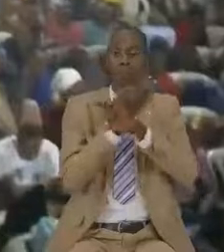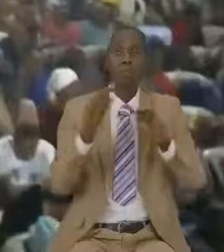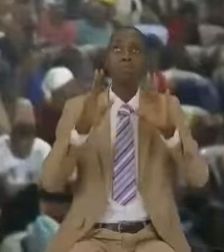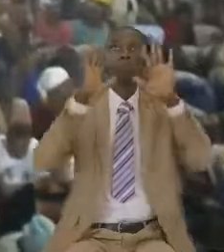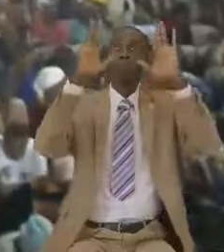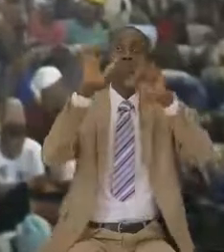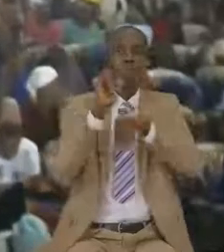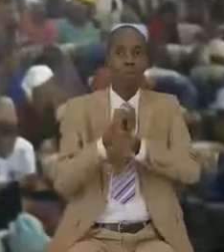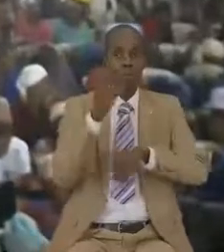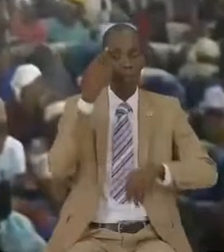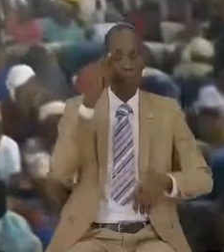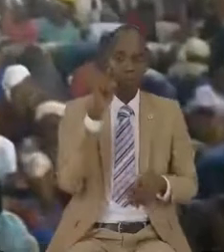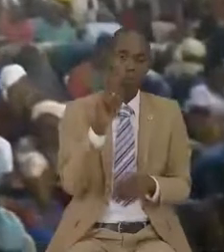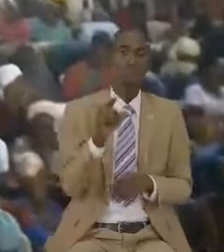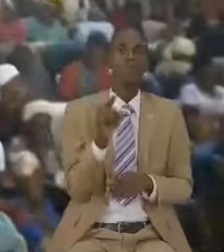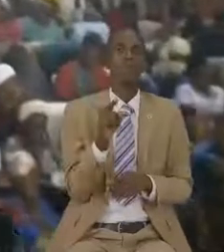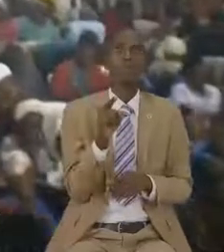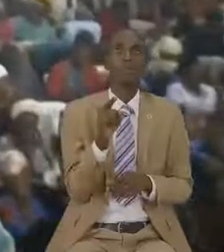miracle pour toi,